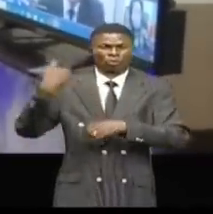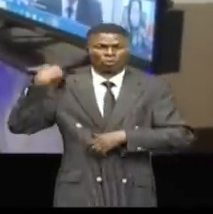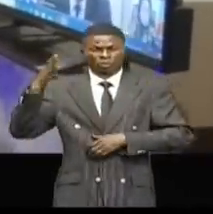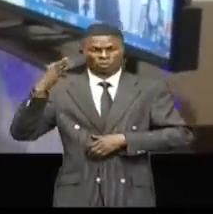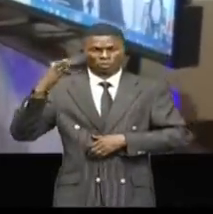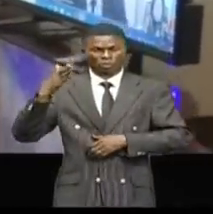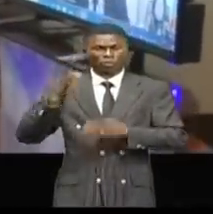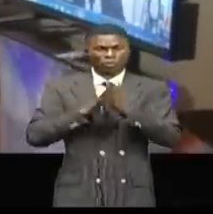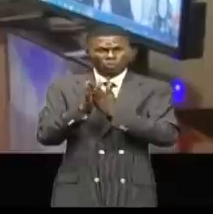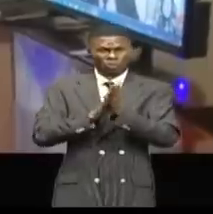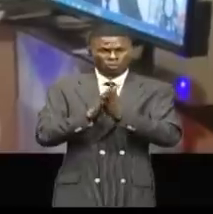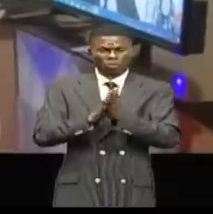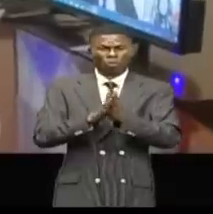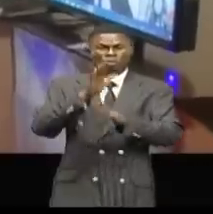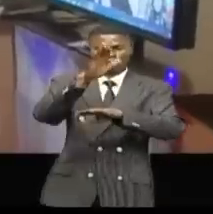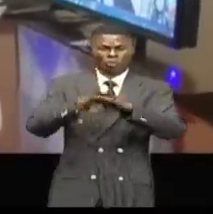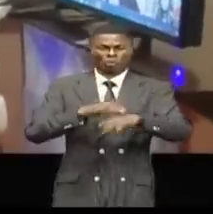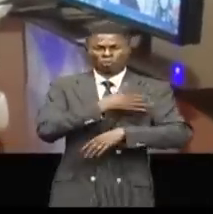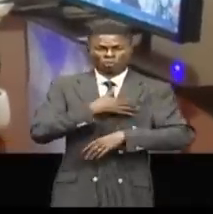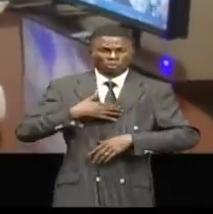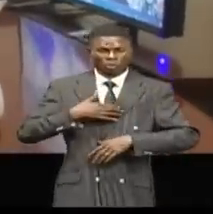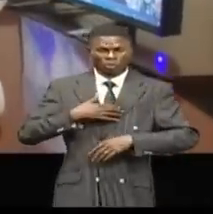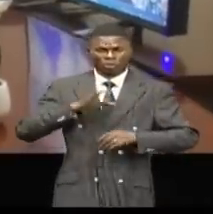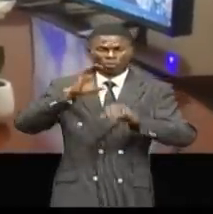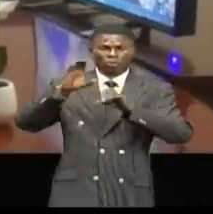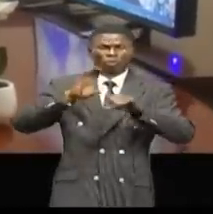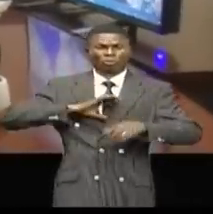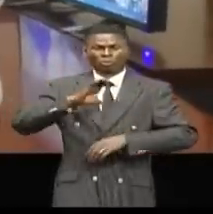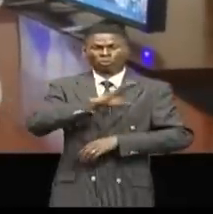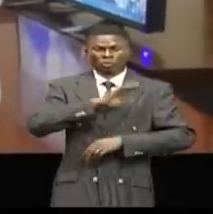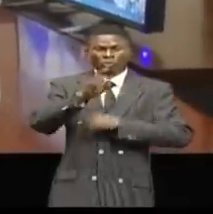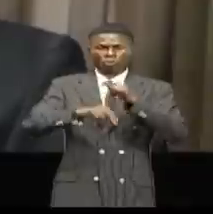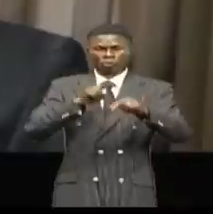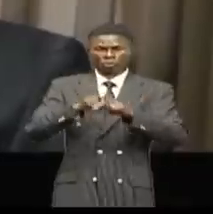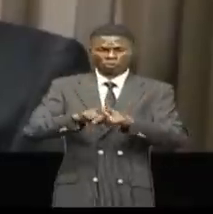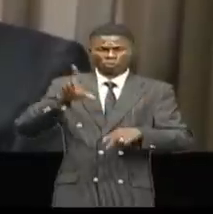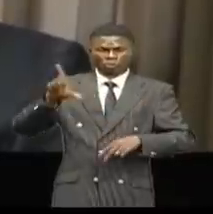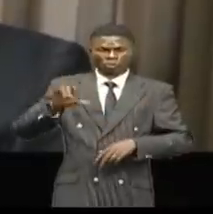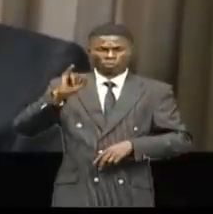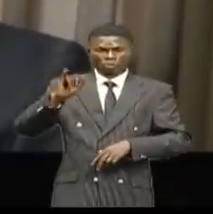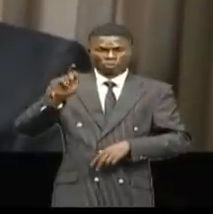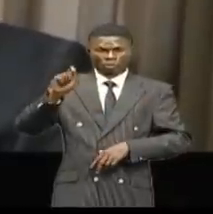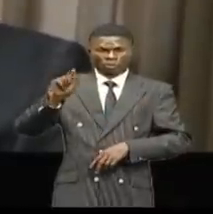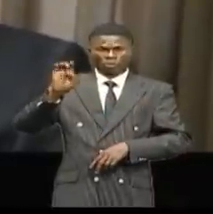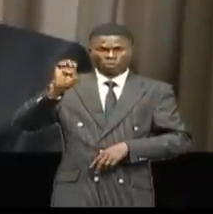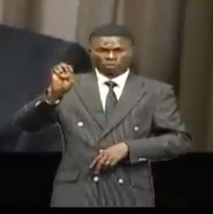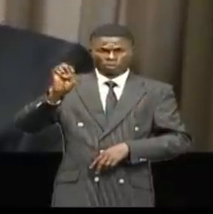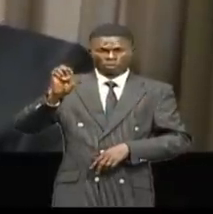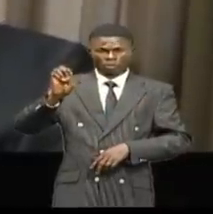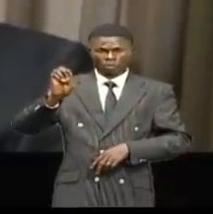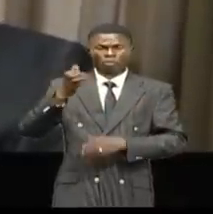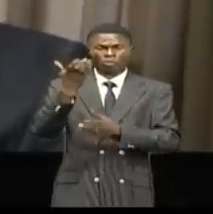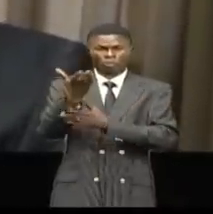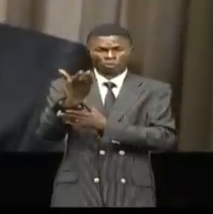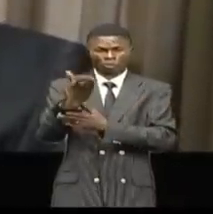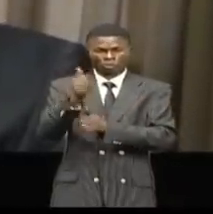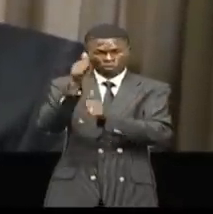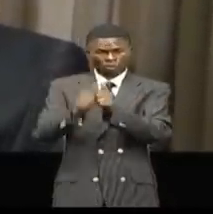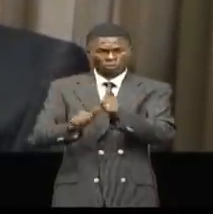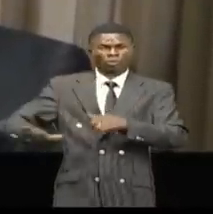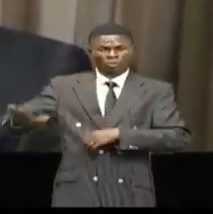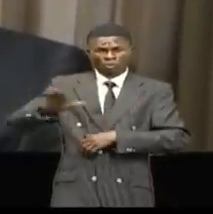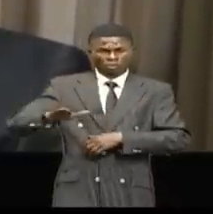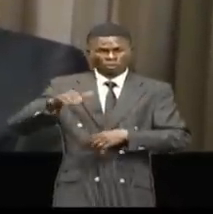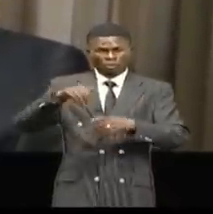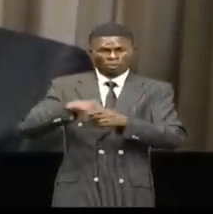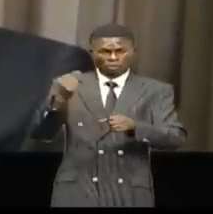dédié appelé Comité national des litiers République démocratique du Congo. Il est demandé à chaque État membre à travers